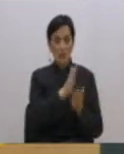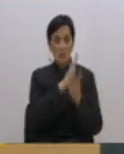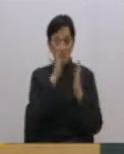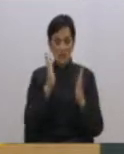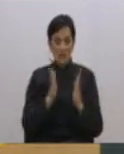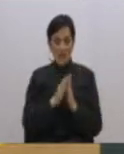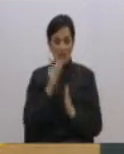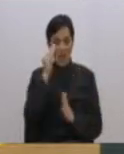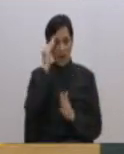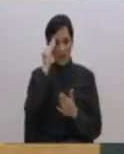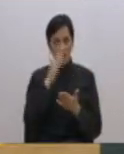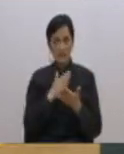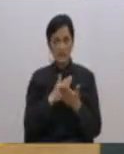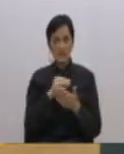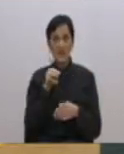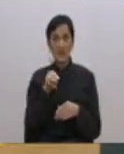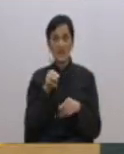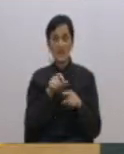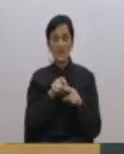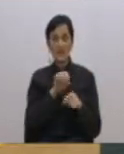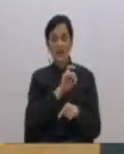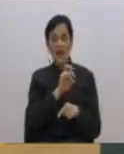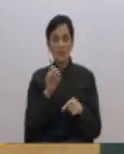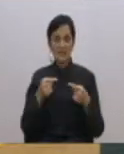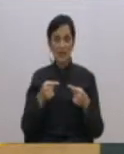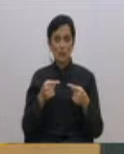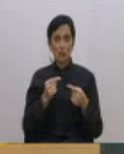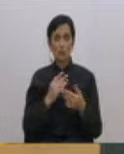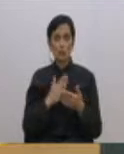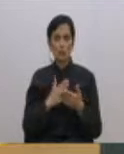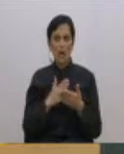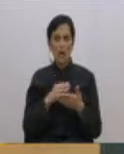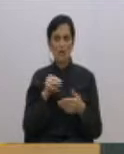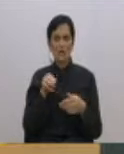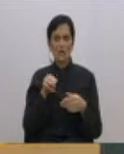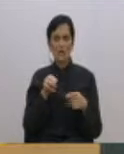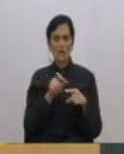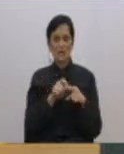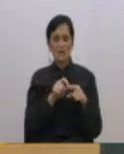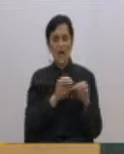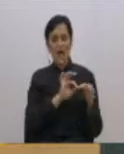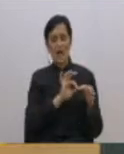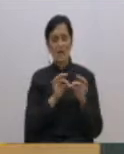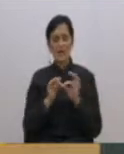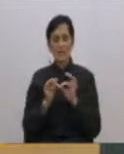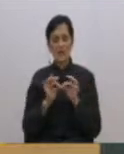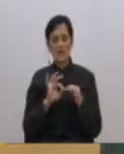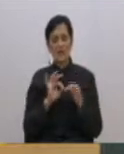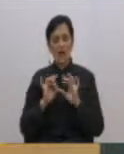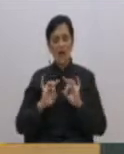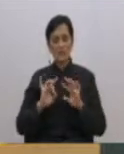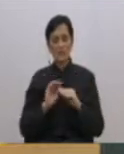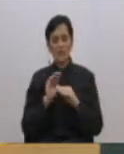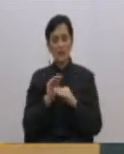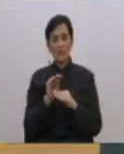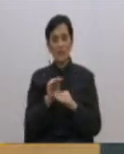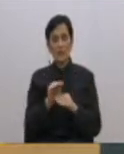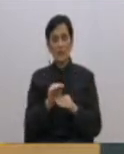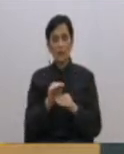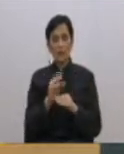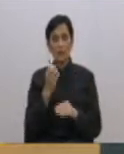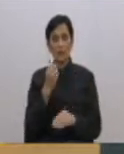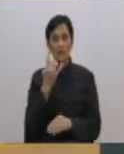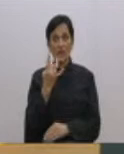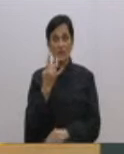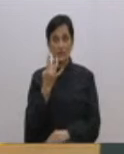არსი, ტერმინოლოგიური დაზუსტებებია, ტერმინთა განმარტებაში გარკვეული დამატებები, შემოდის კიდევ ერთხელ